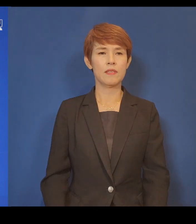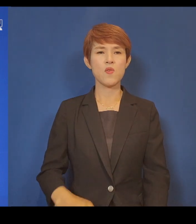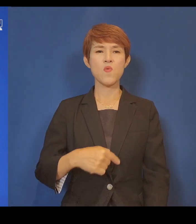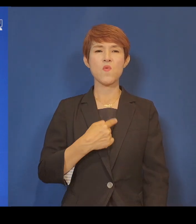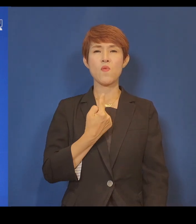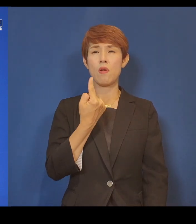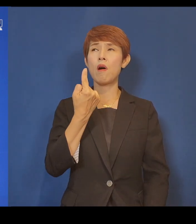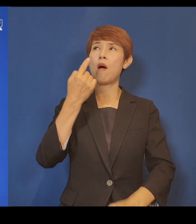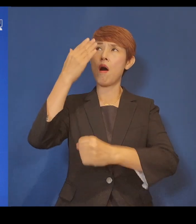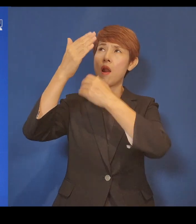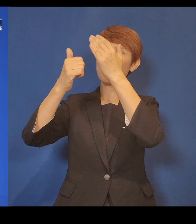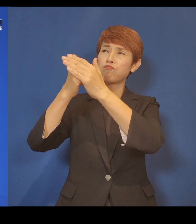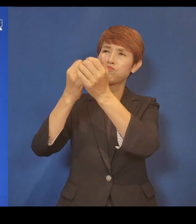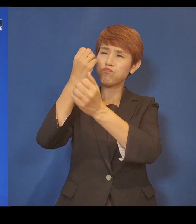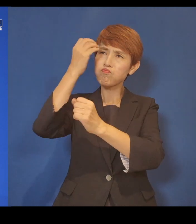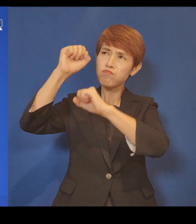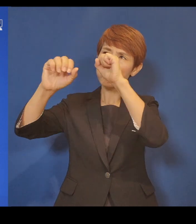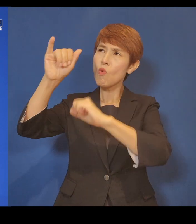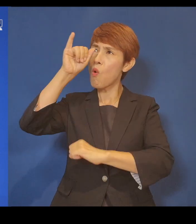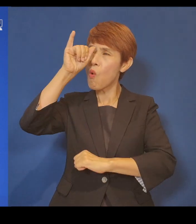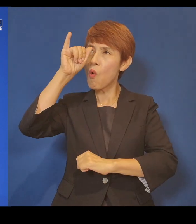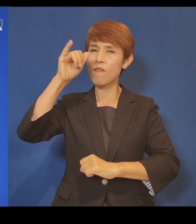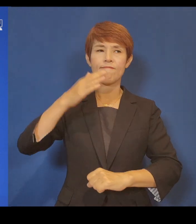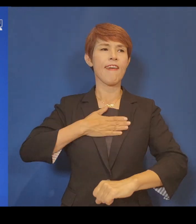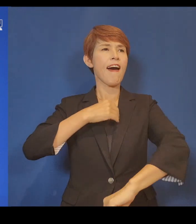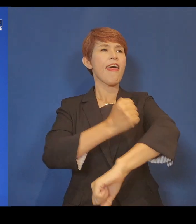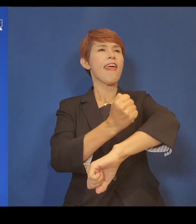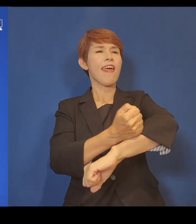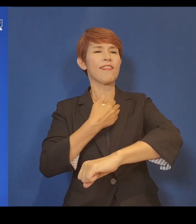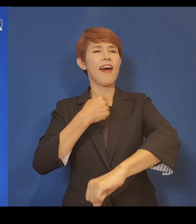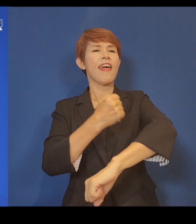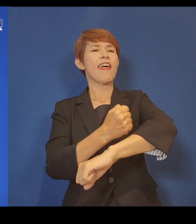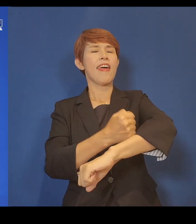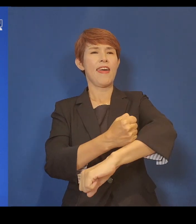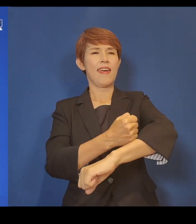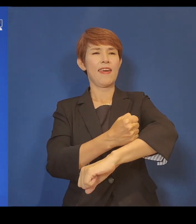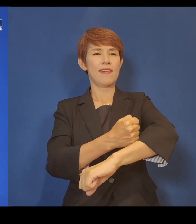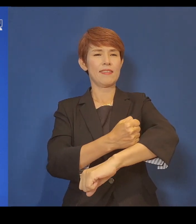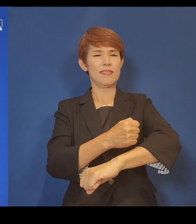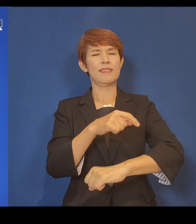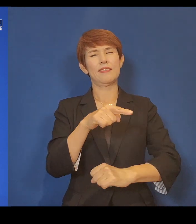홀로 기이한 일을 행하시는 분 앞에 서서 내가 그 일 하겠습니다.